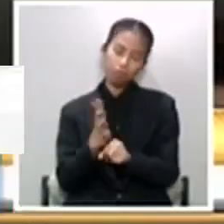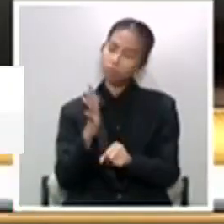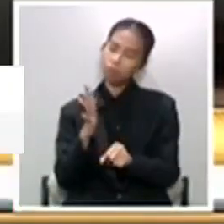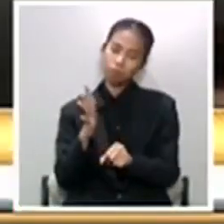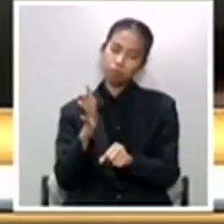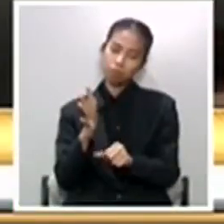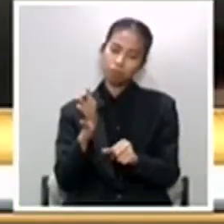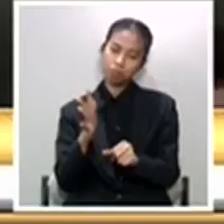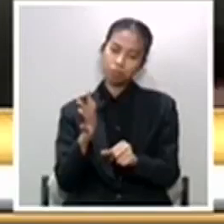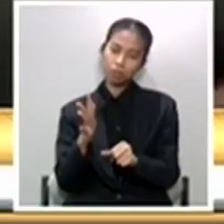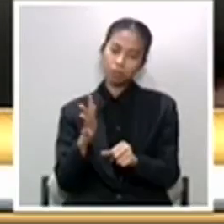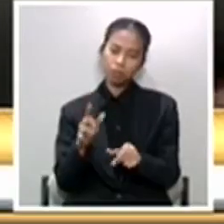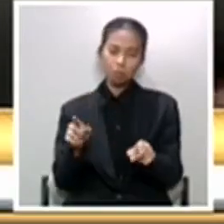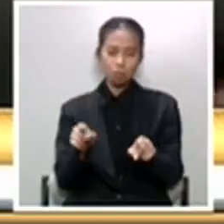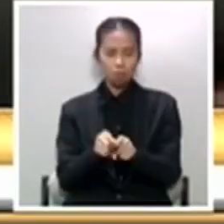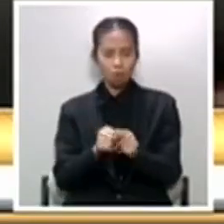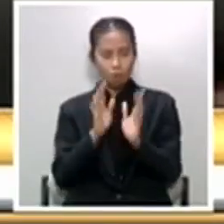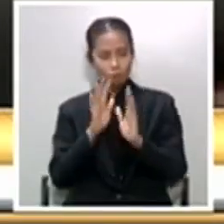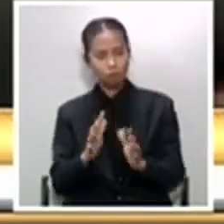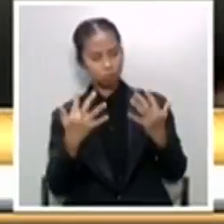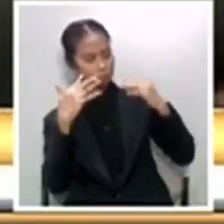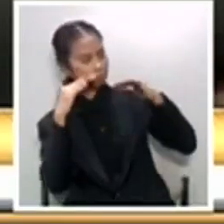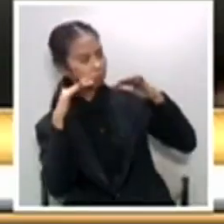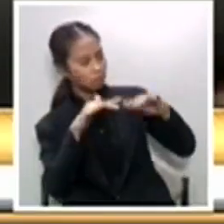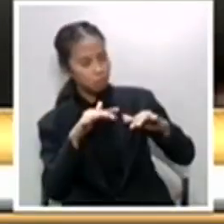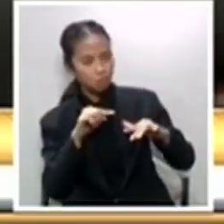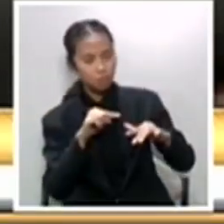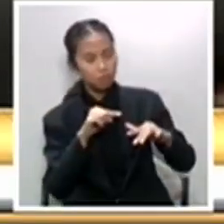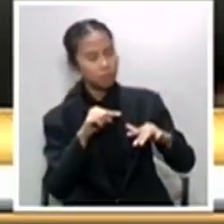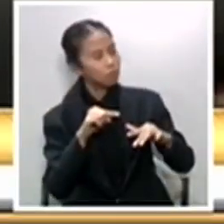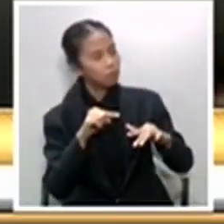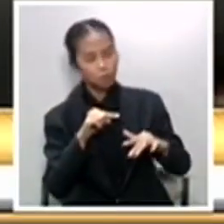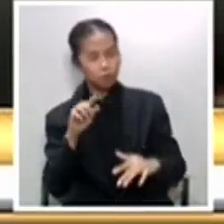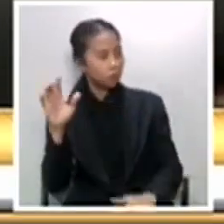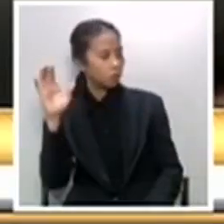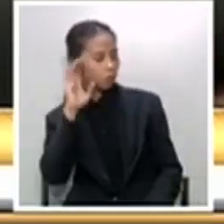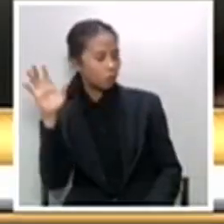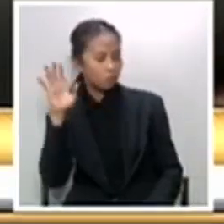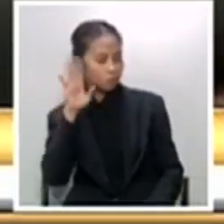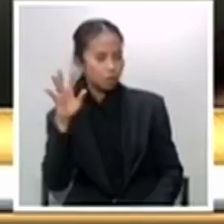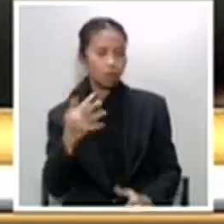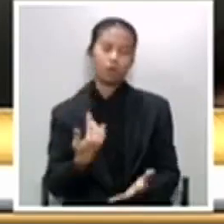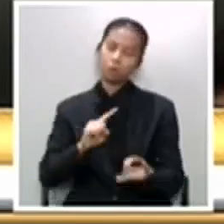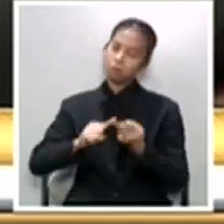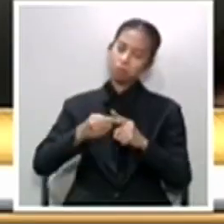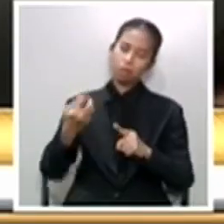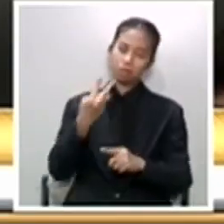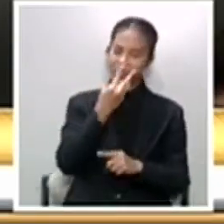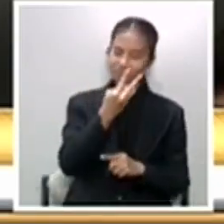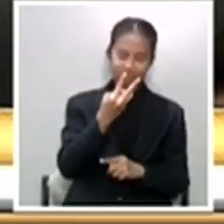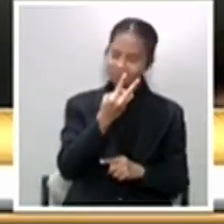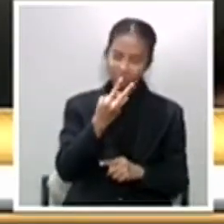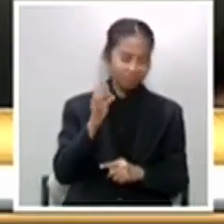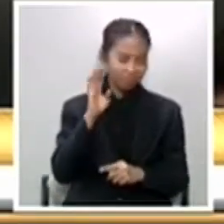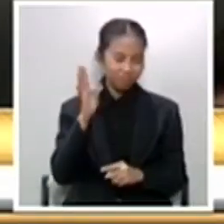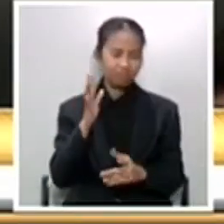นะครับนั่นคือการทำลายความเชื่อมั่นนะครับของพี่น้องประชาชนของเพื่อพวกเราสมาชิกสภาผู้แทนราษฎรและสมาชิกจากพรรคร่วมฝ่ายค้านนะ